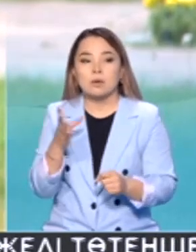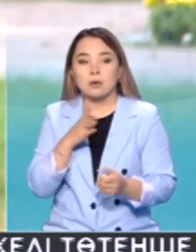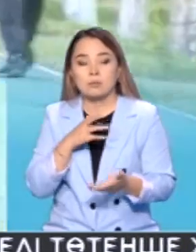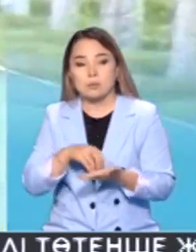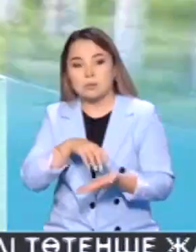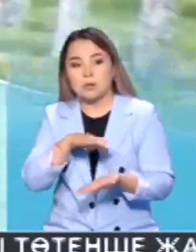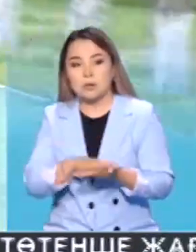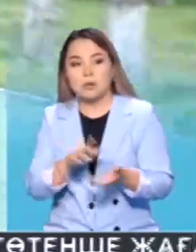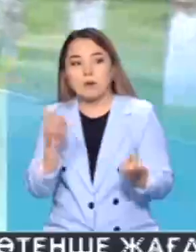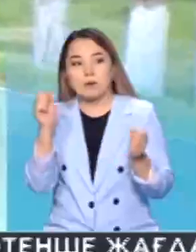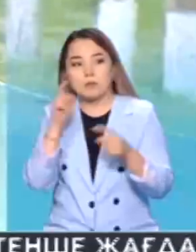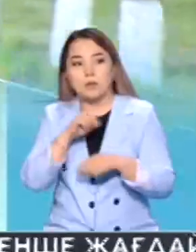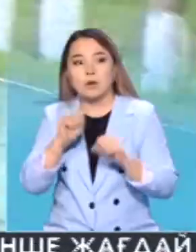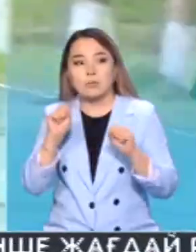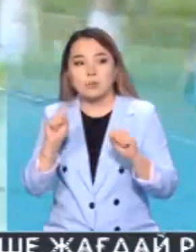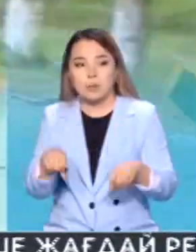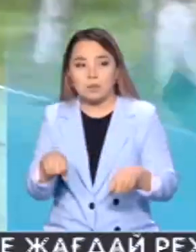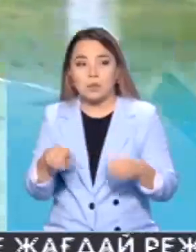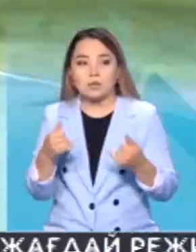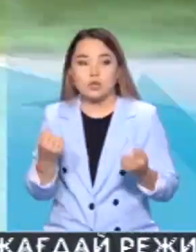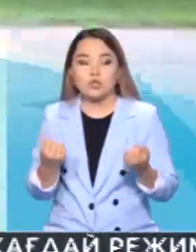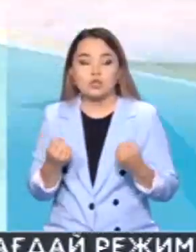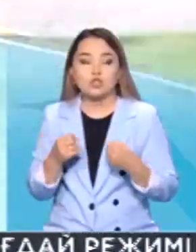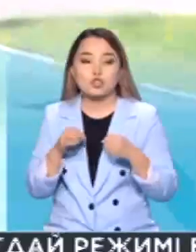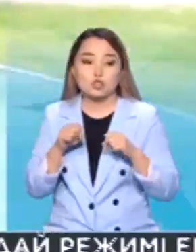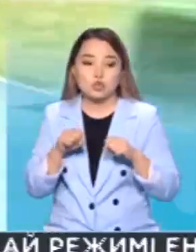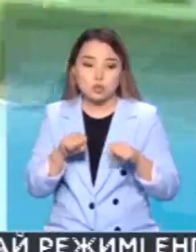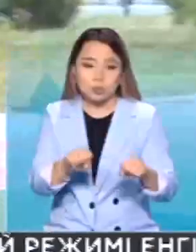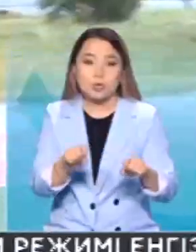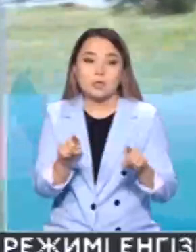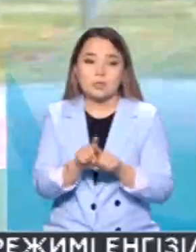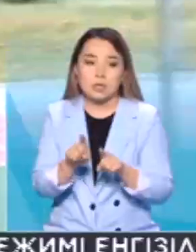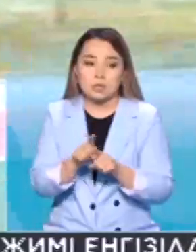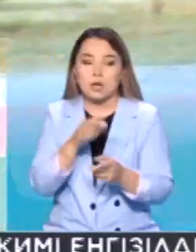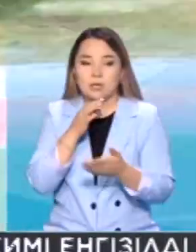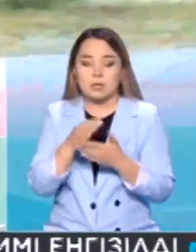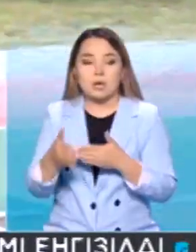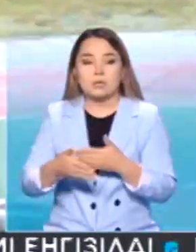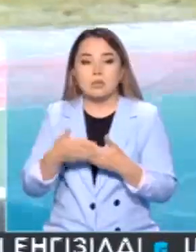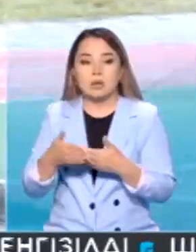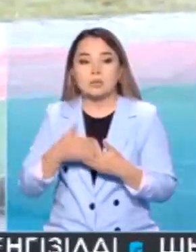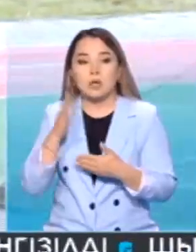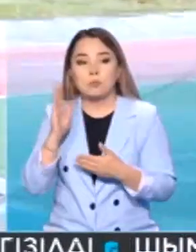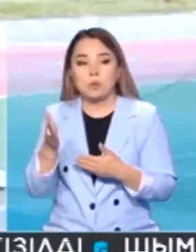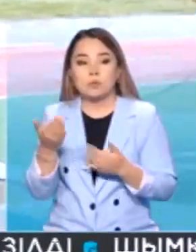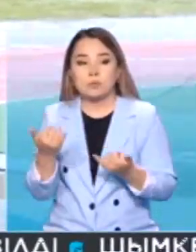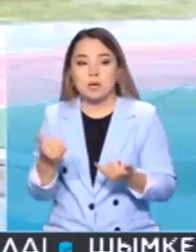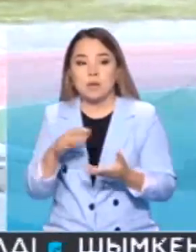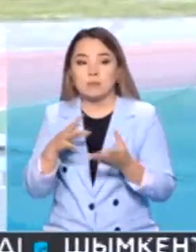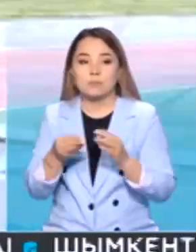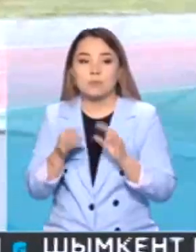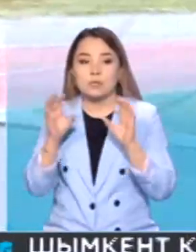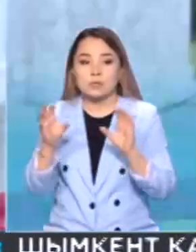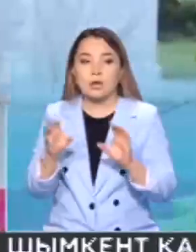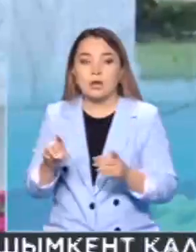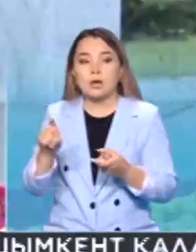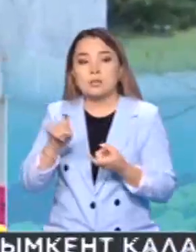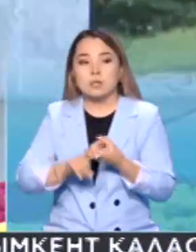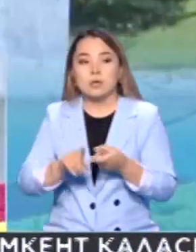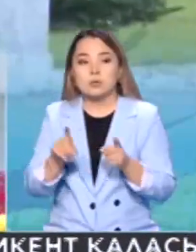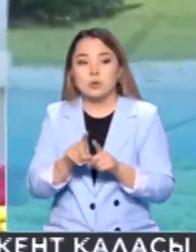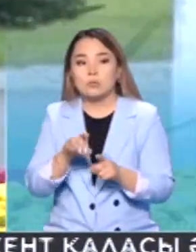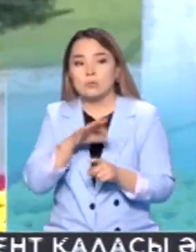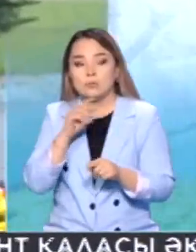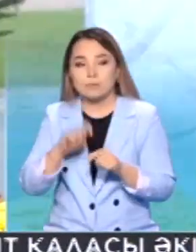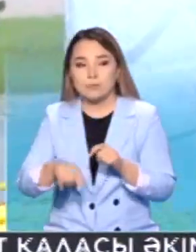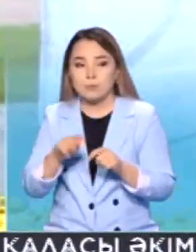болғанын анықтауға болады екен. Жүргізуші де сол кезде ғана жауапқа тартылады. Жалпы бұл заңға қатысты сын әлі де